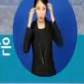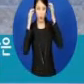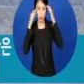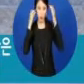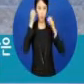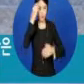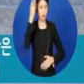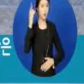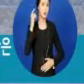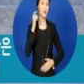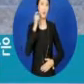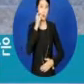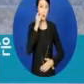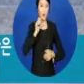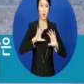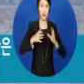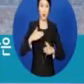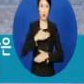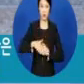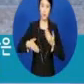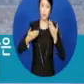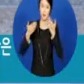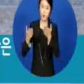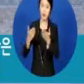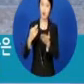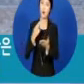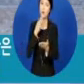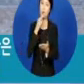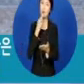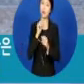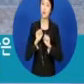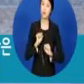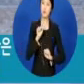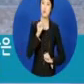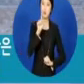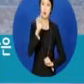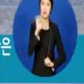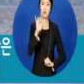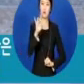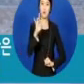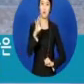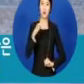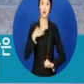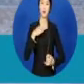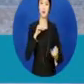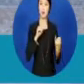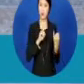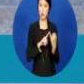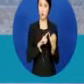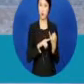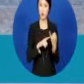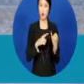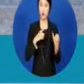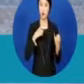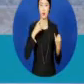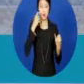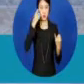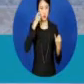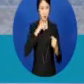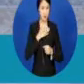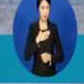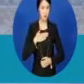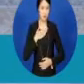있는 목숨이 하나밖에 없다는 것이 이 소녀의 유일한 슬픔입니다. 는 지금도